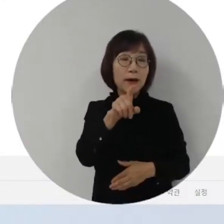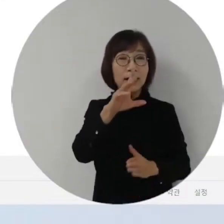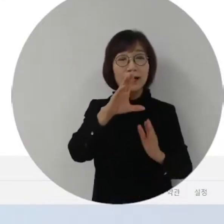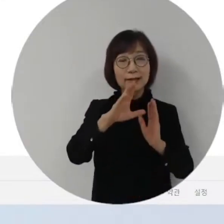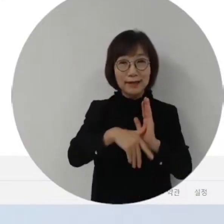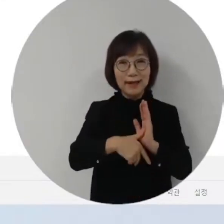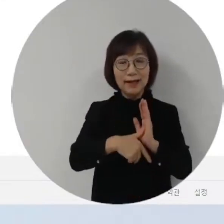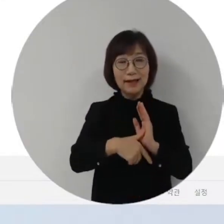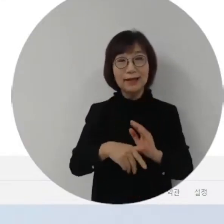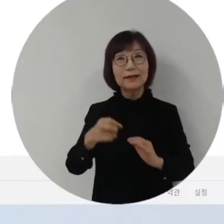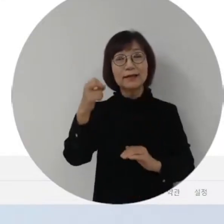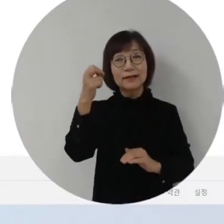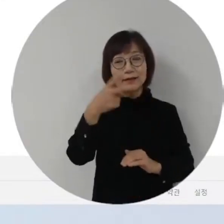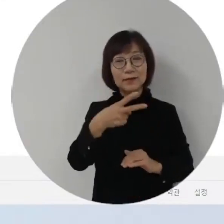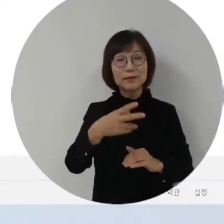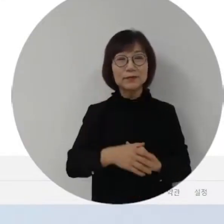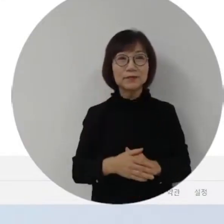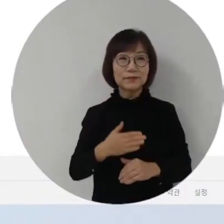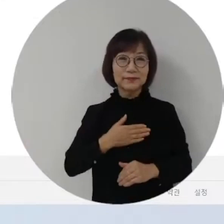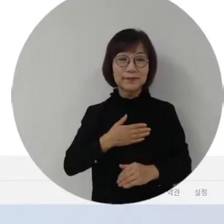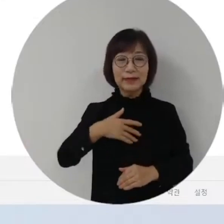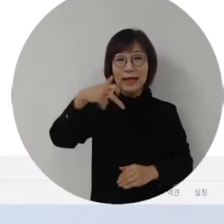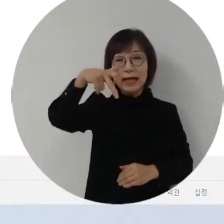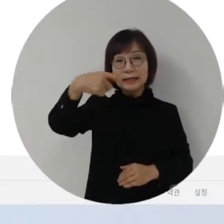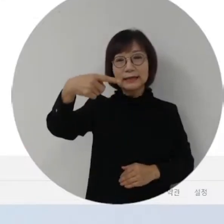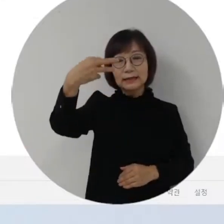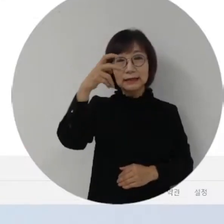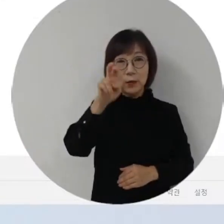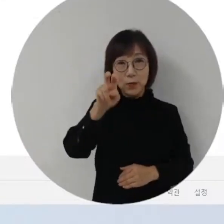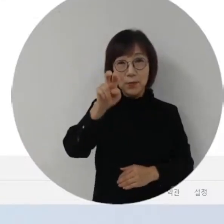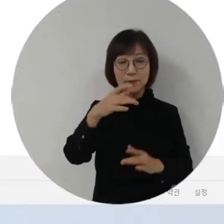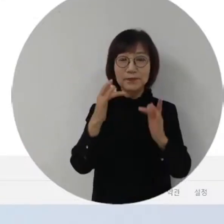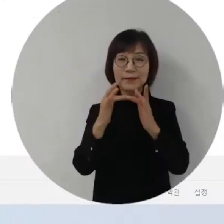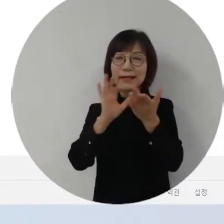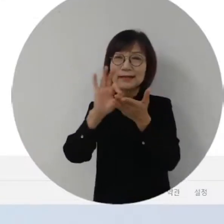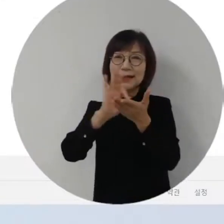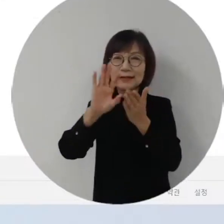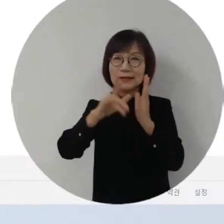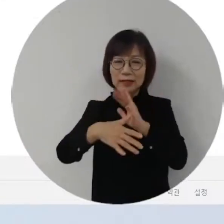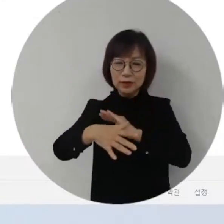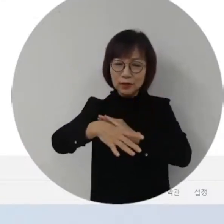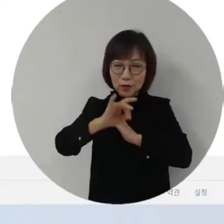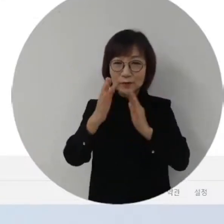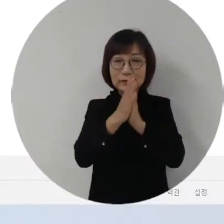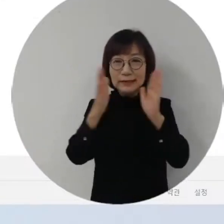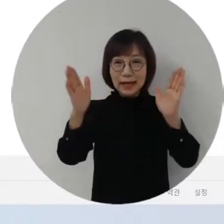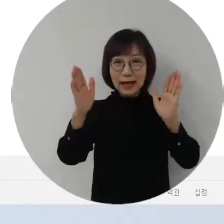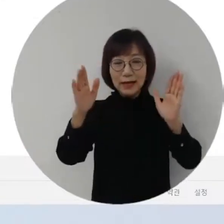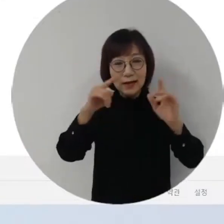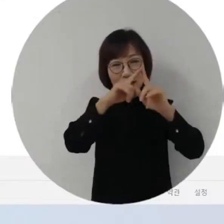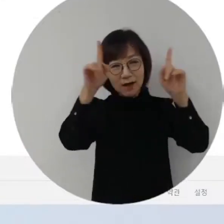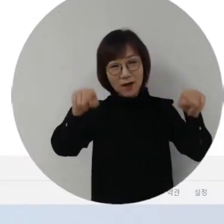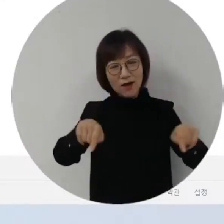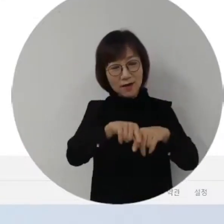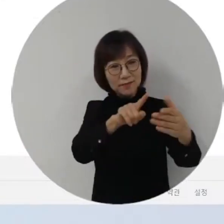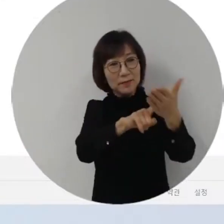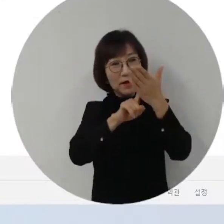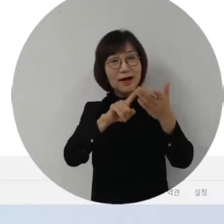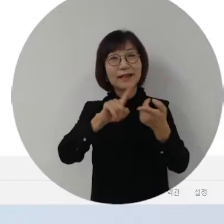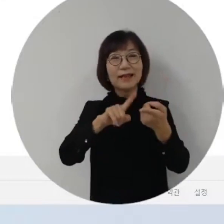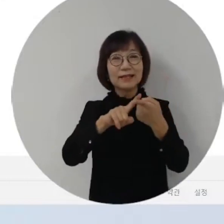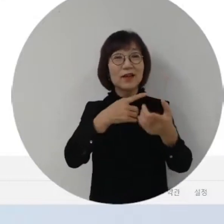다 설정하실 수가 있겠죠. 북마크 바도 설정하는 방법, 엣지 브라우저에서 했기